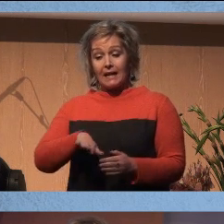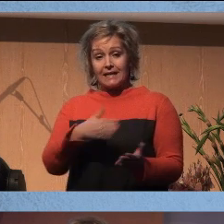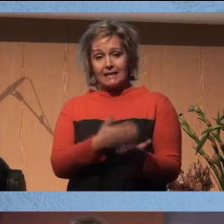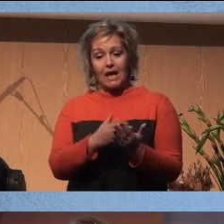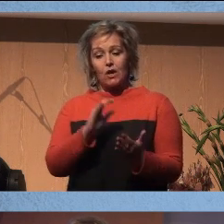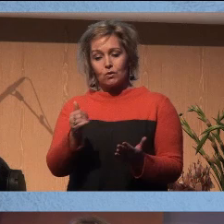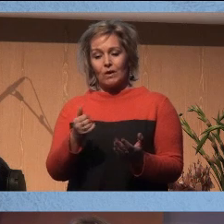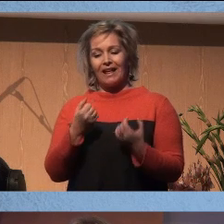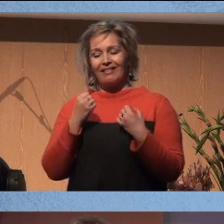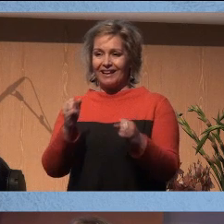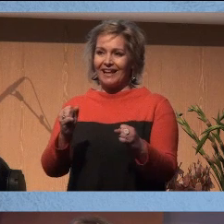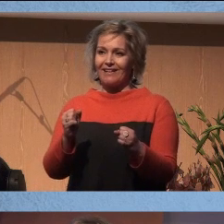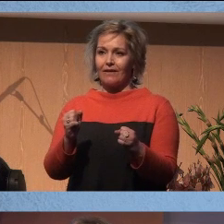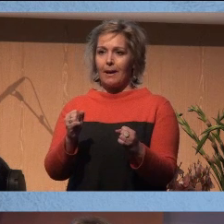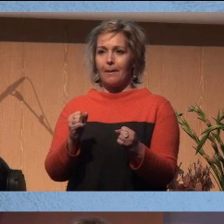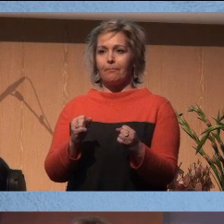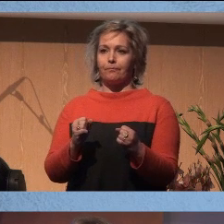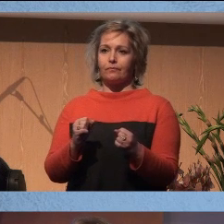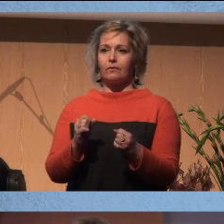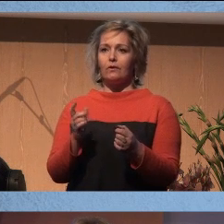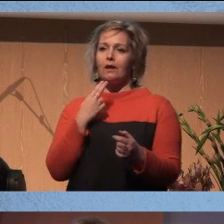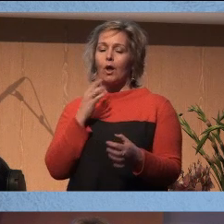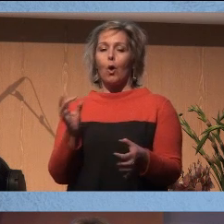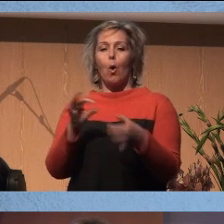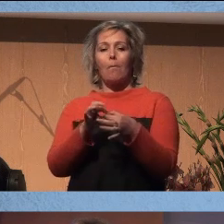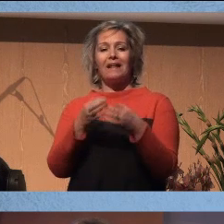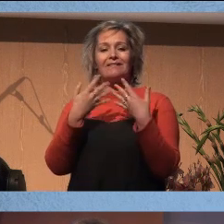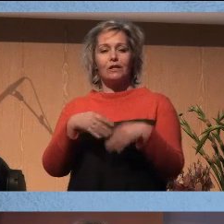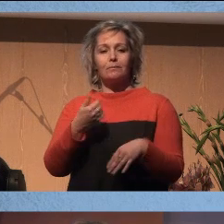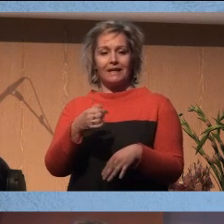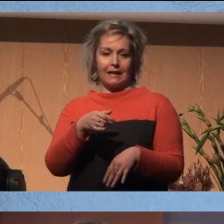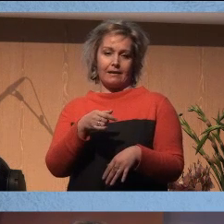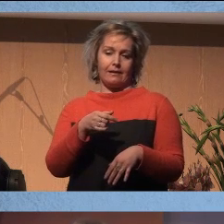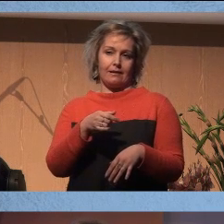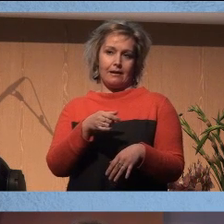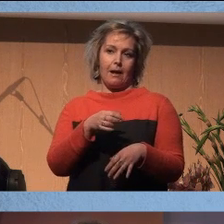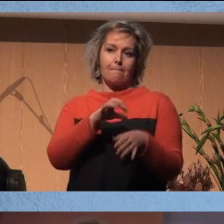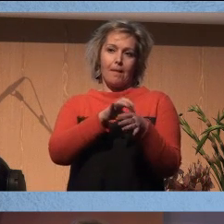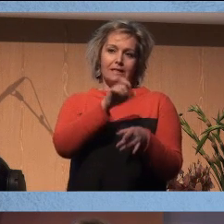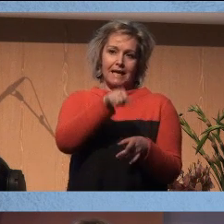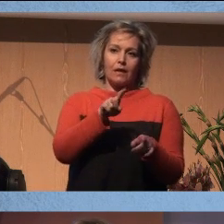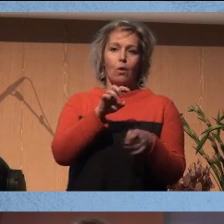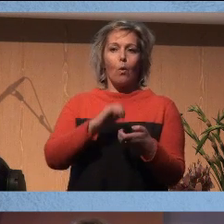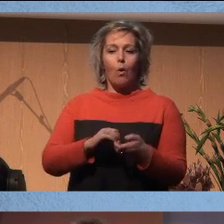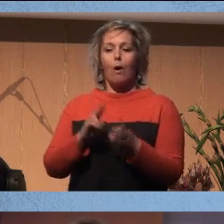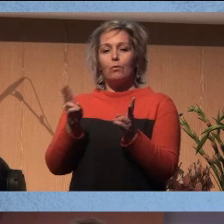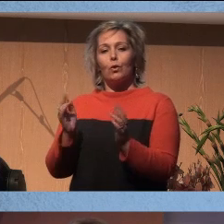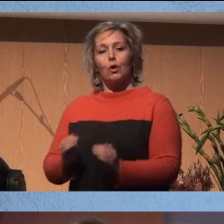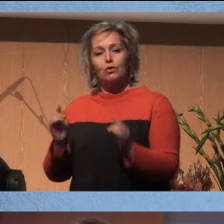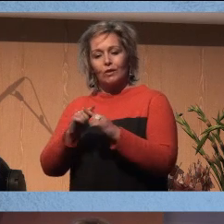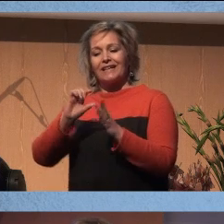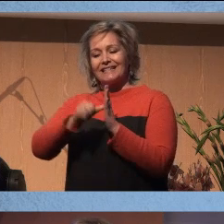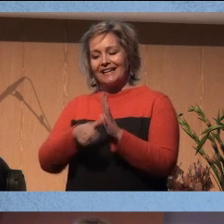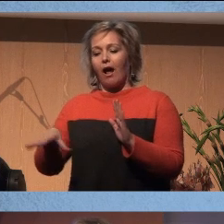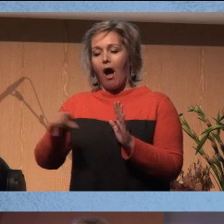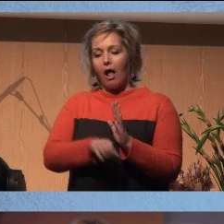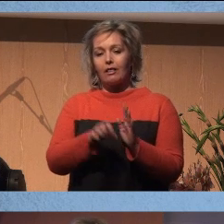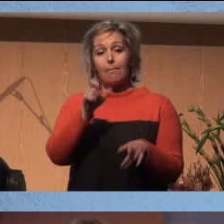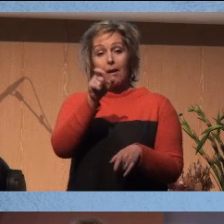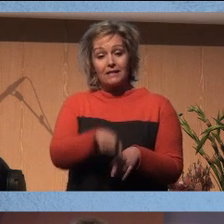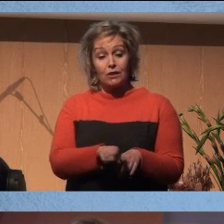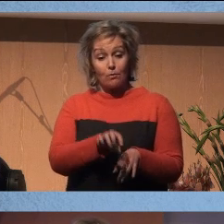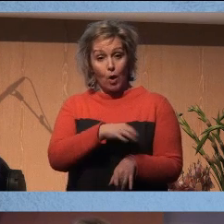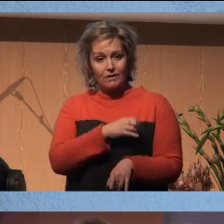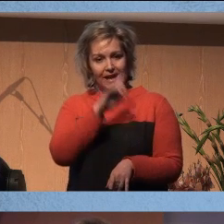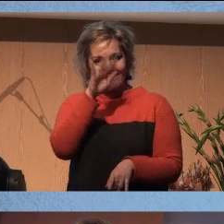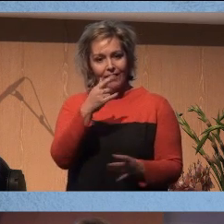Helsetjenesten skulle derfor drive utstrakt koblingsvirksomhet til pasient- og brukerorganisasjonene for å sikre at alle de pasientene som ønsker det